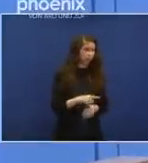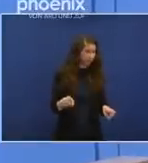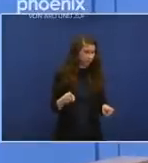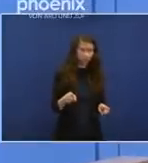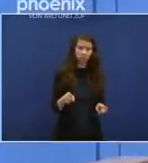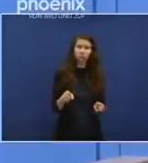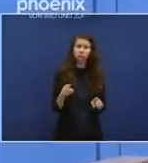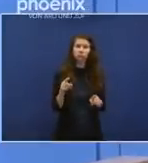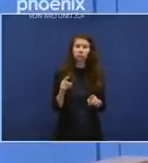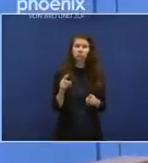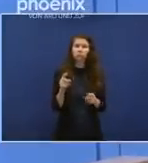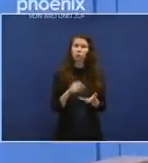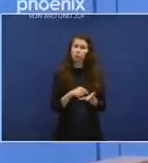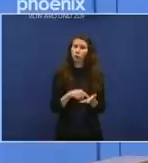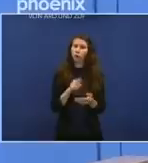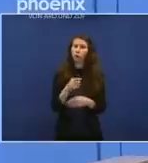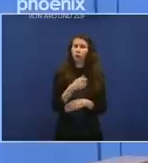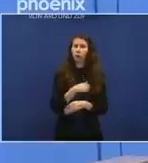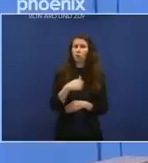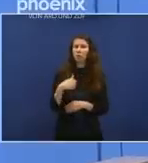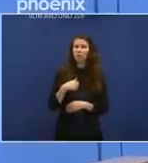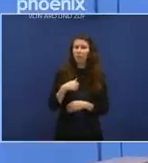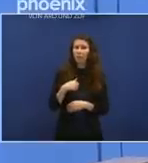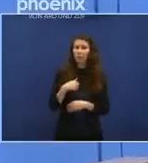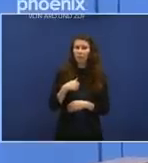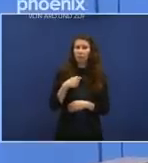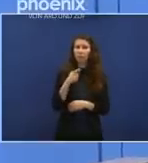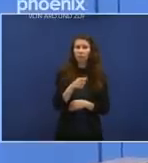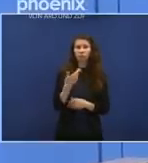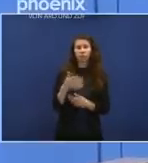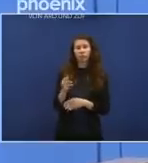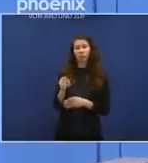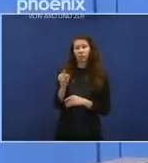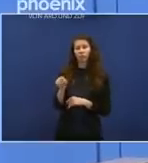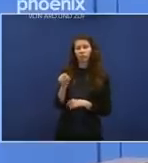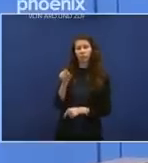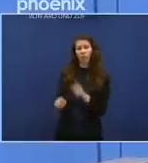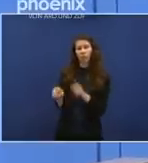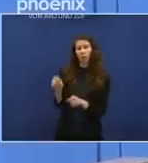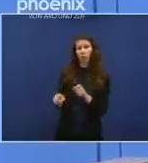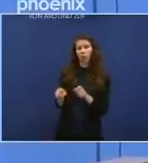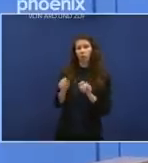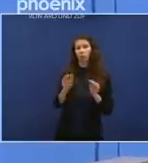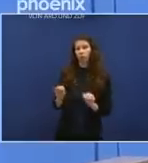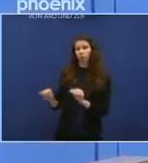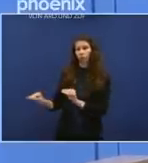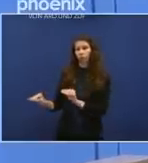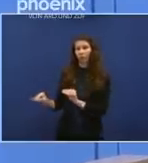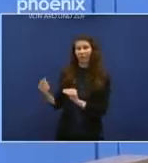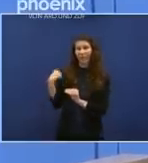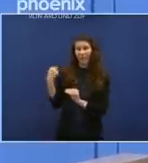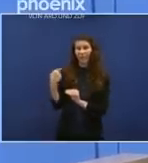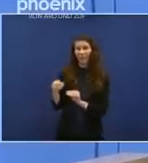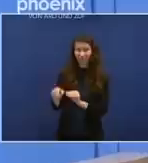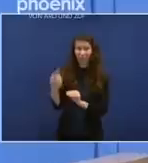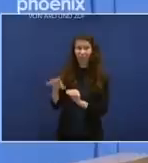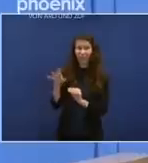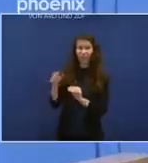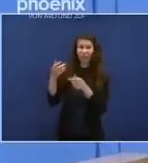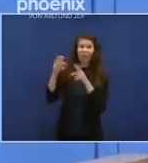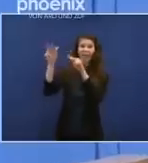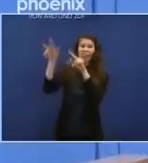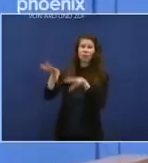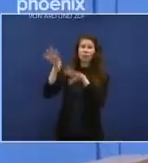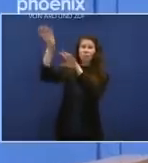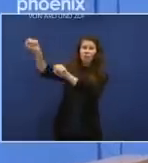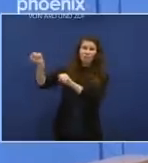ob die Bundeswehr diejenigen ausgebildet hat, die jetzt die Regierung weggeputscht haben. Da schulden Sie uns noch eine Antwort.